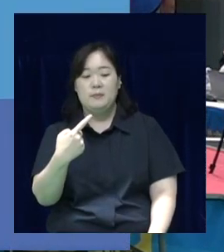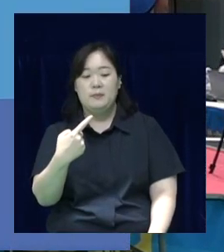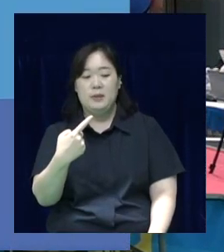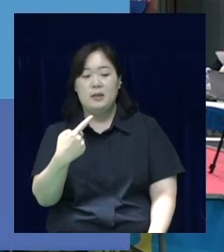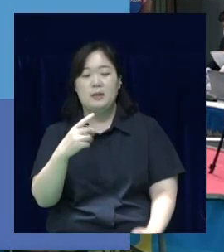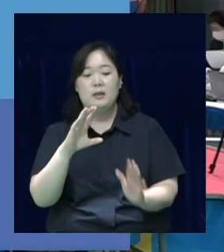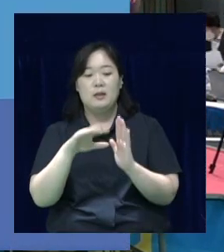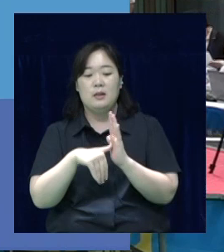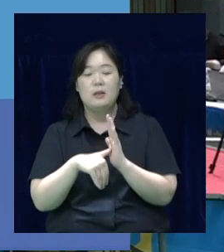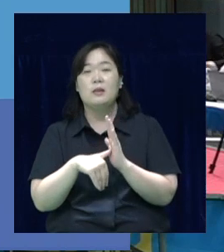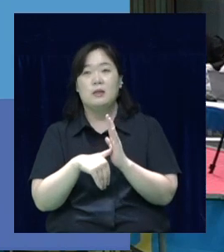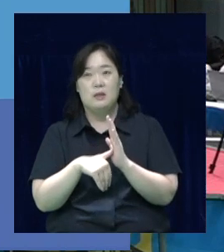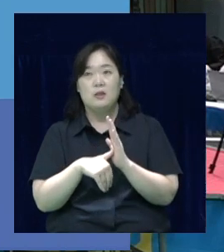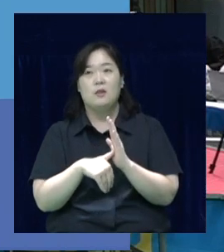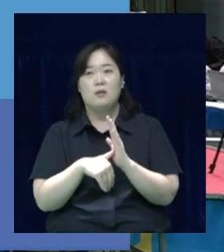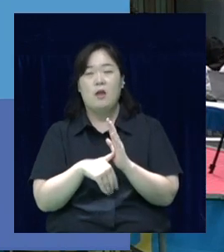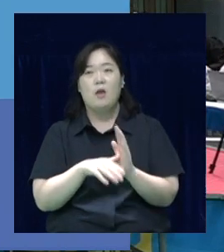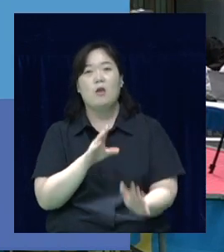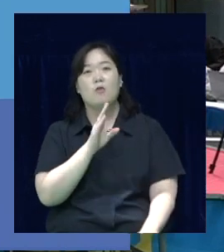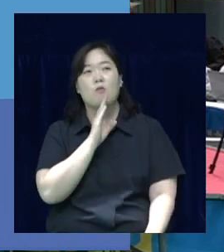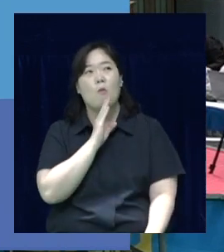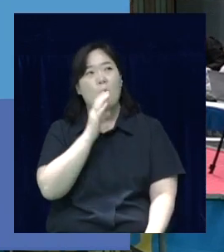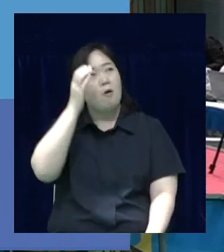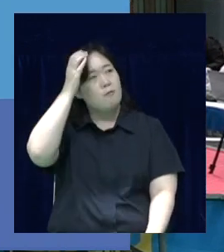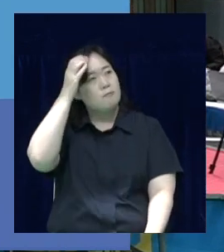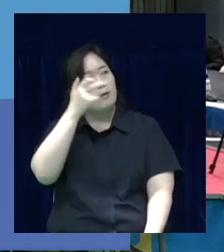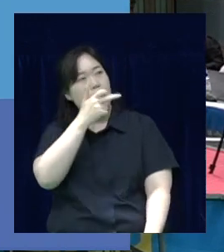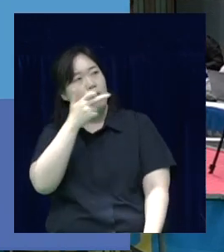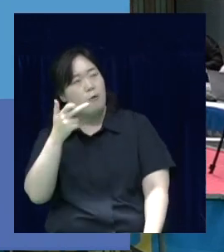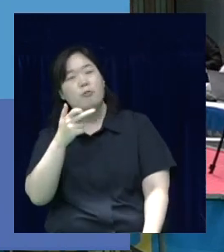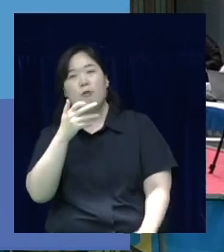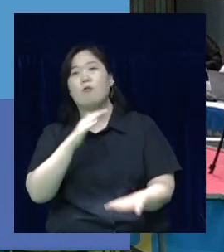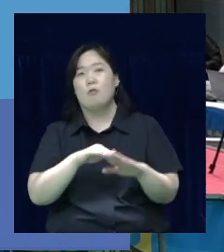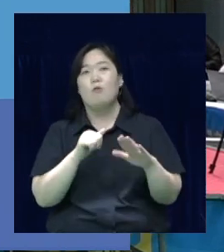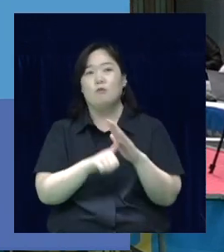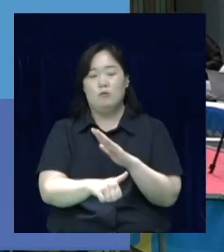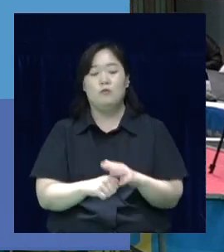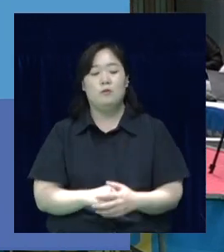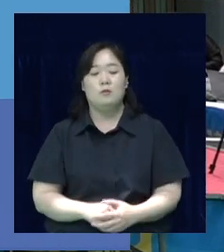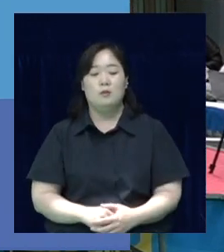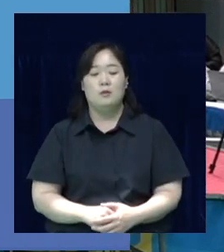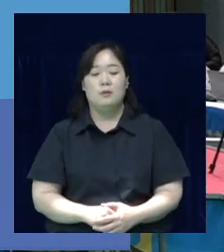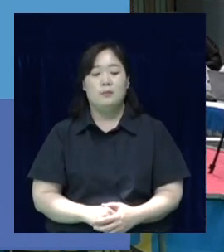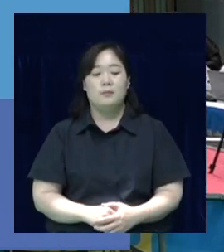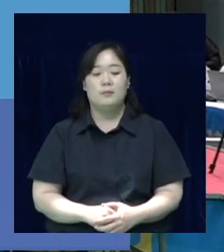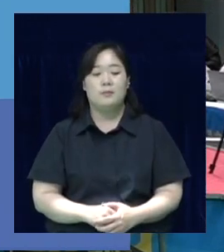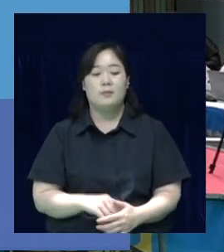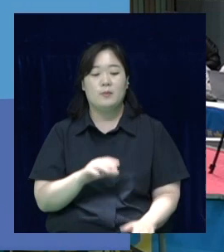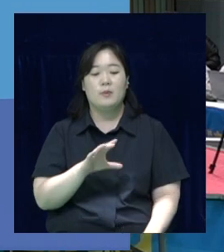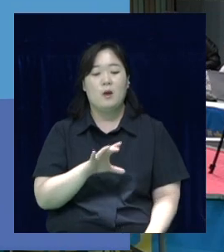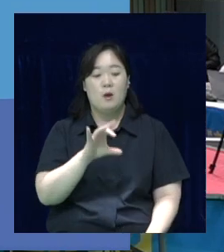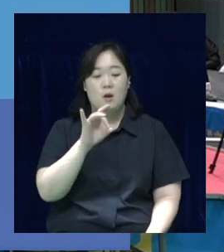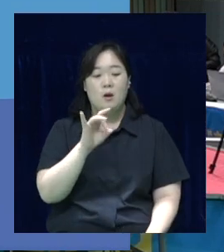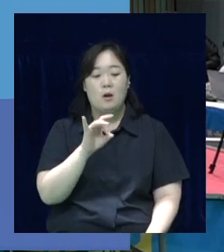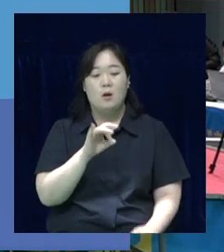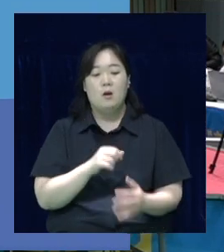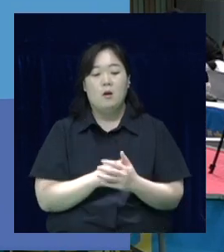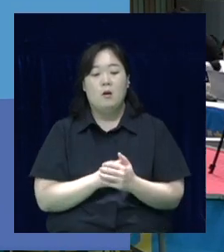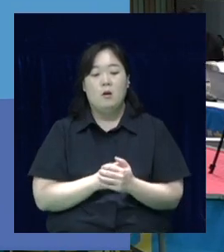마이너 72kg급에서 3위를 입상한 아주 우리나라의 간판 선수이기도 합니다. 그렇습니다. 네. 자, 일단은 정금산 선수